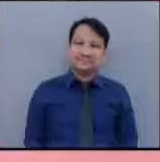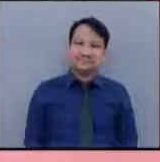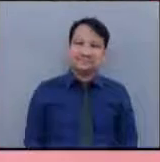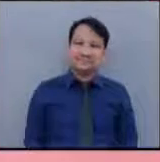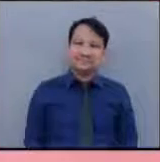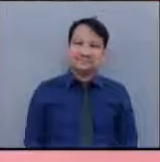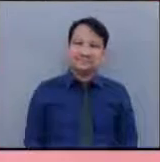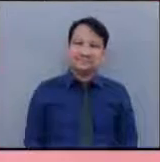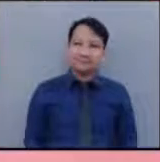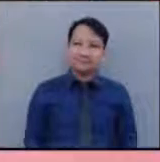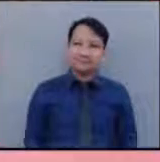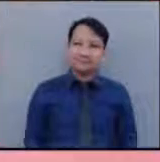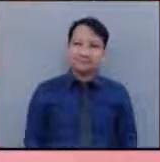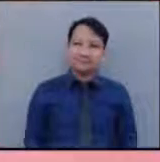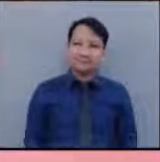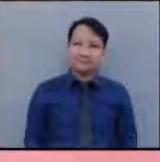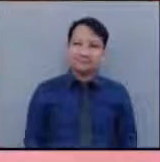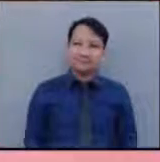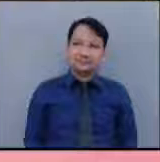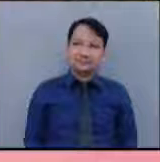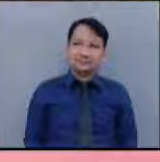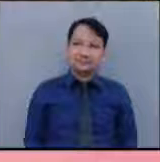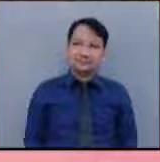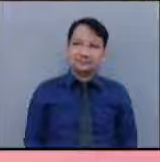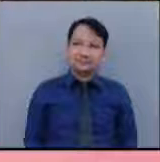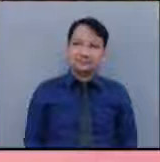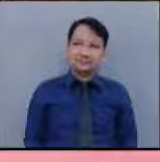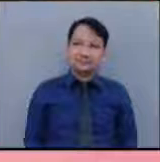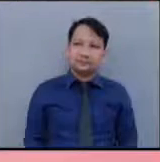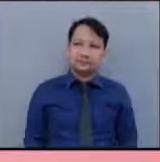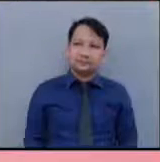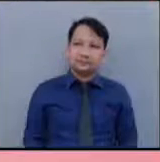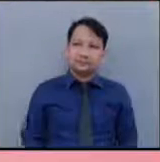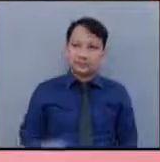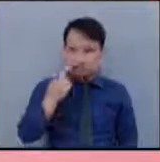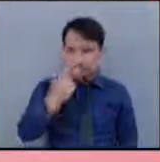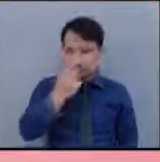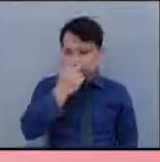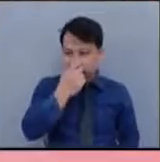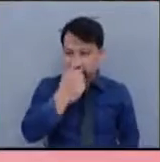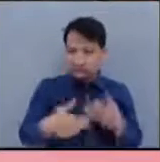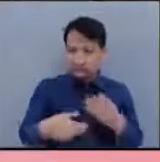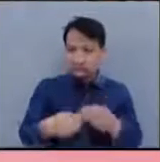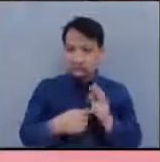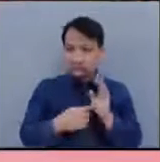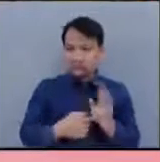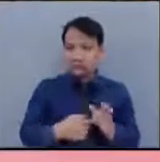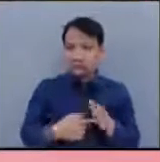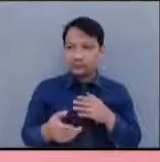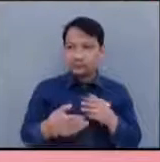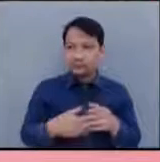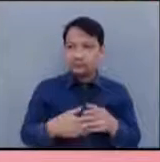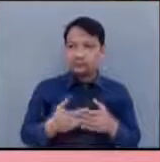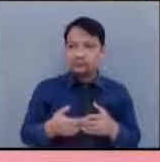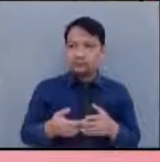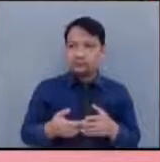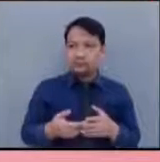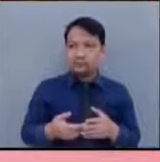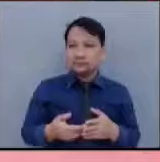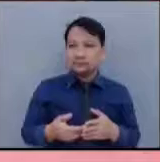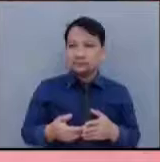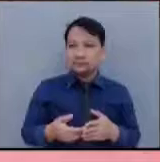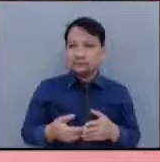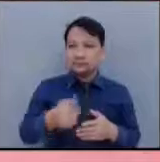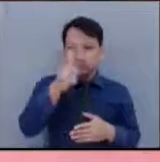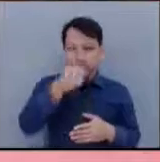Ayan, oh. Oh. Ako may kulay kagad, Gab. Ayan, oh. Ito yung sa akin, mga ka-RSB. So ito, medyo pang boys, ito pang girls.